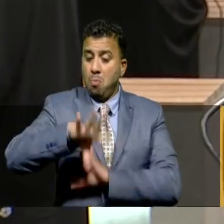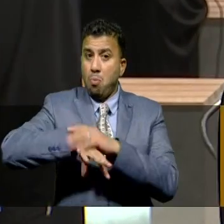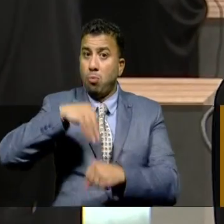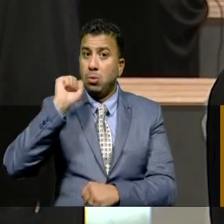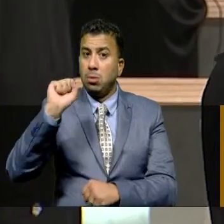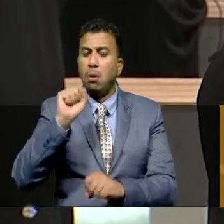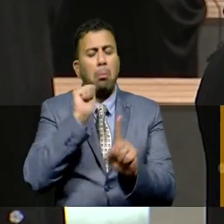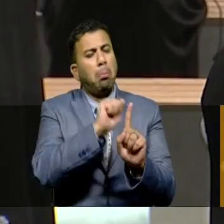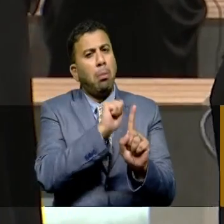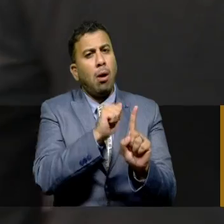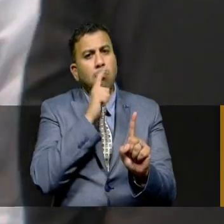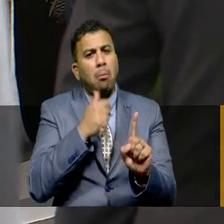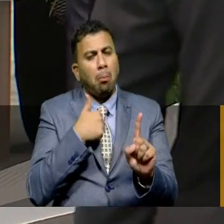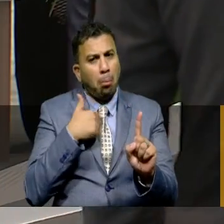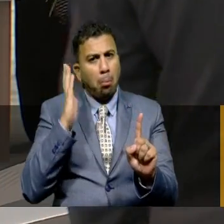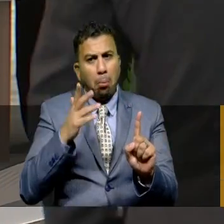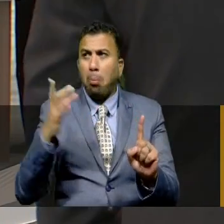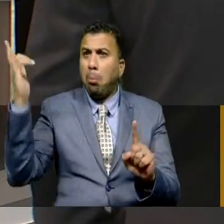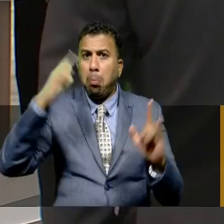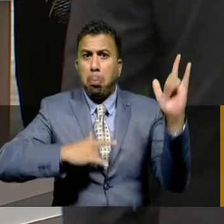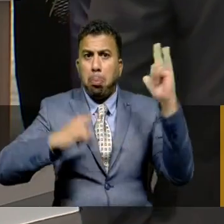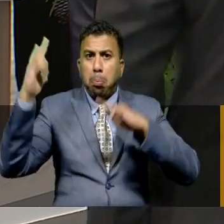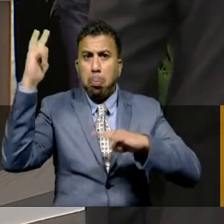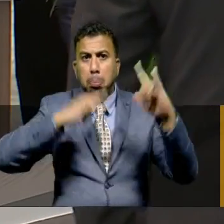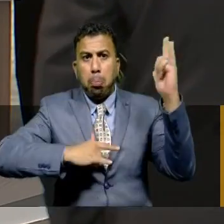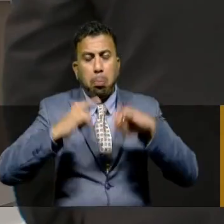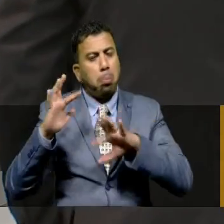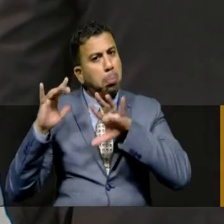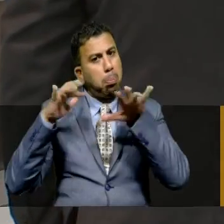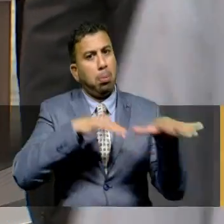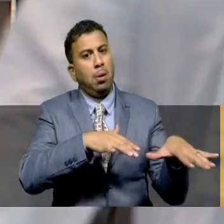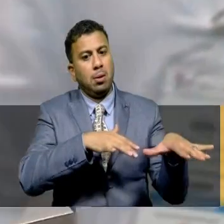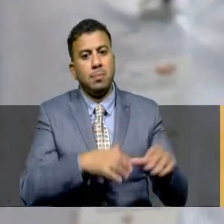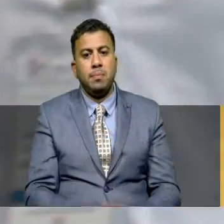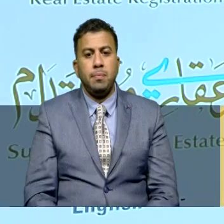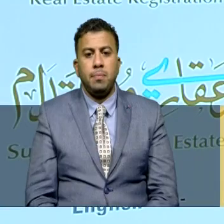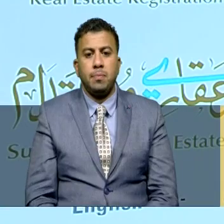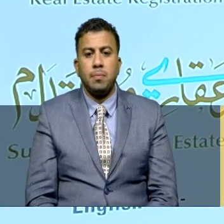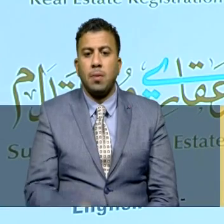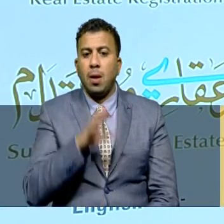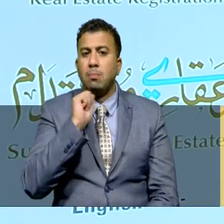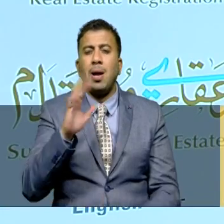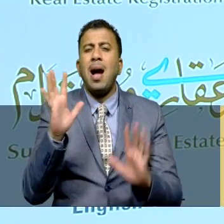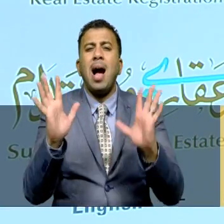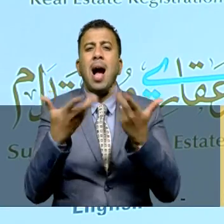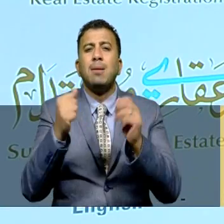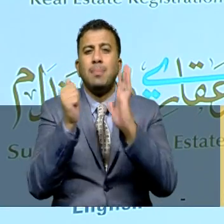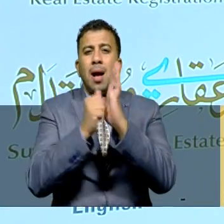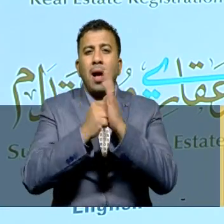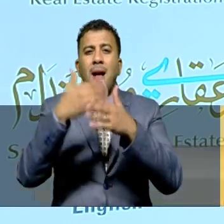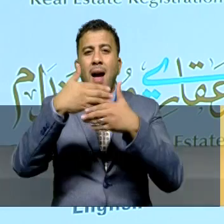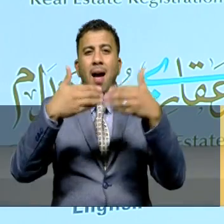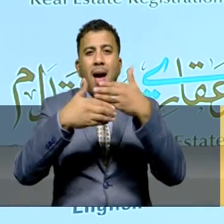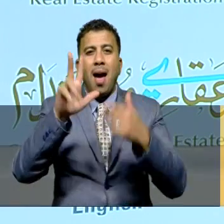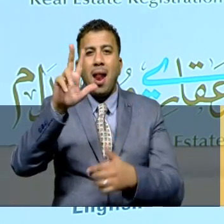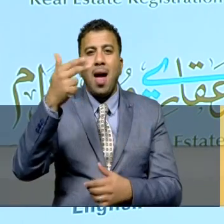بهذا المجال والقادمين من مختلف أنحاء العالم. مشاركة دائرة التسجيل العقاري وأي دائرة في حكومة الشارقة تعتبر